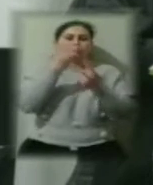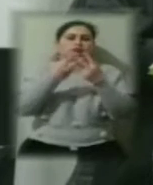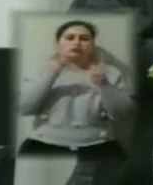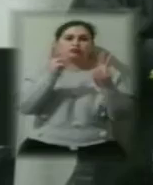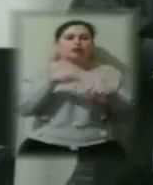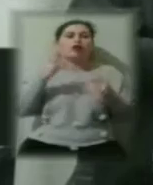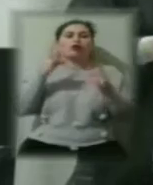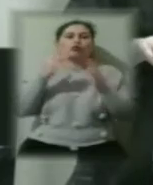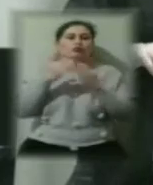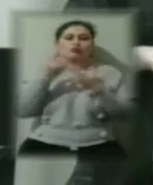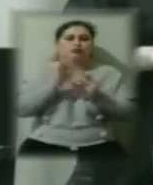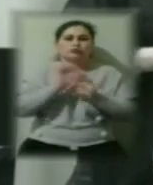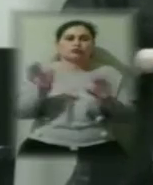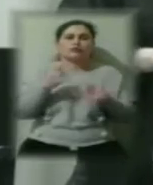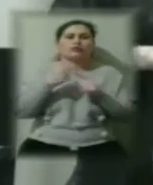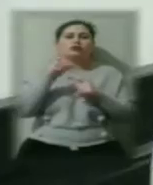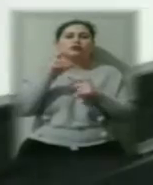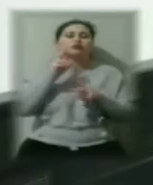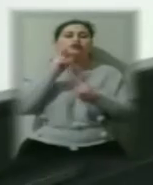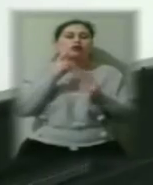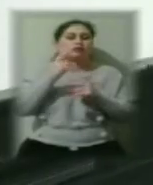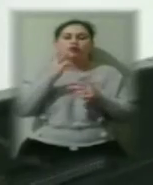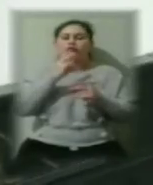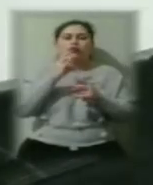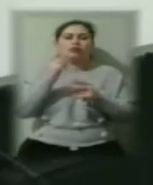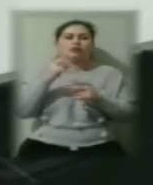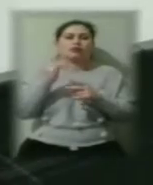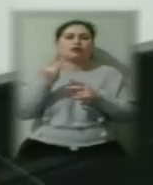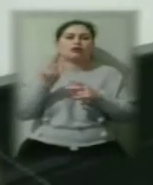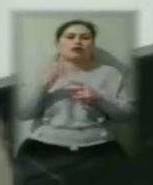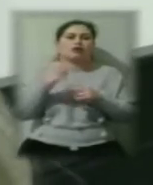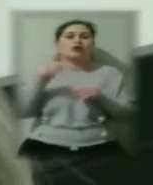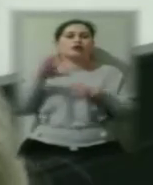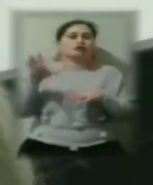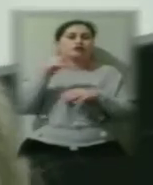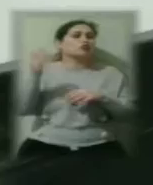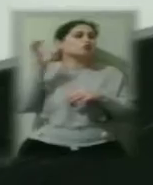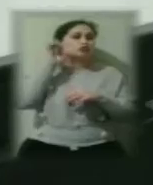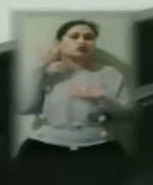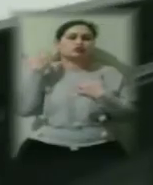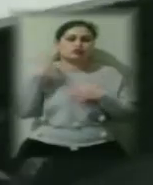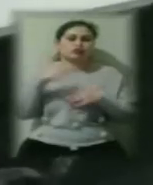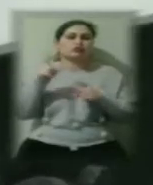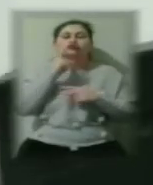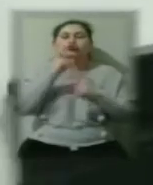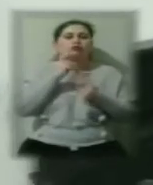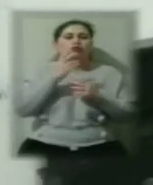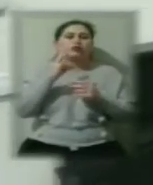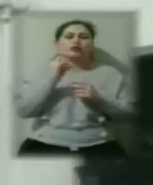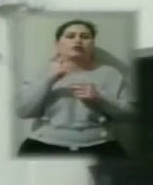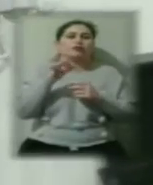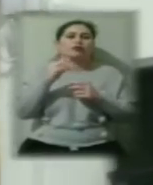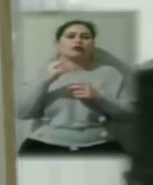моменту проголошення, скаржу в касаційному порядку не підлягає. Рішення ми всі услышали, ну, обжалування не підлежить. Йдемо